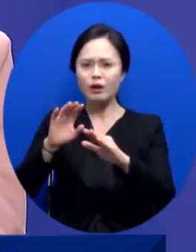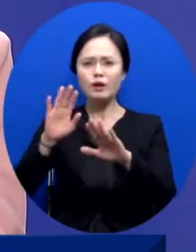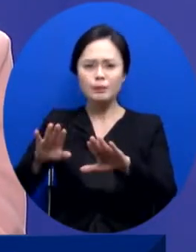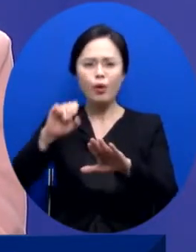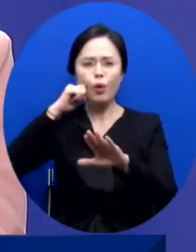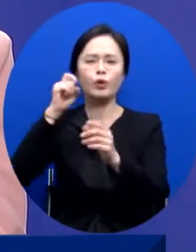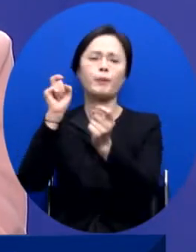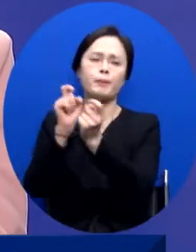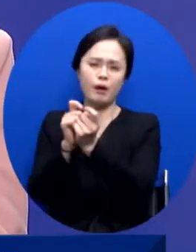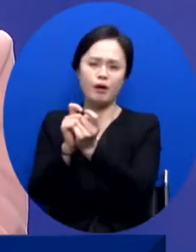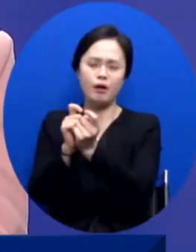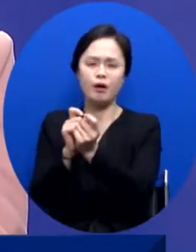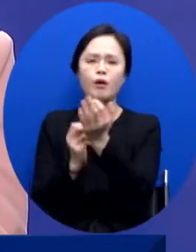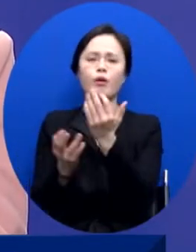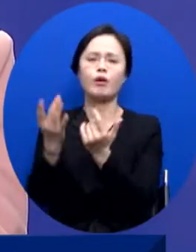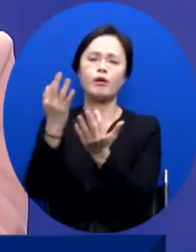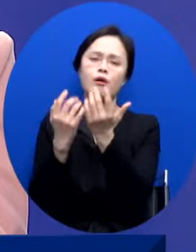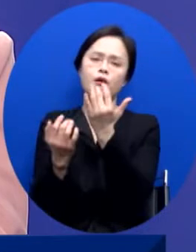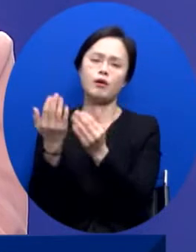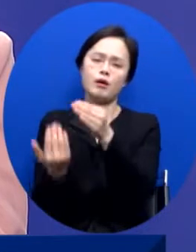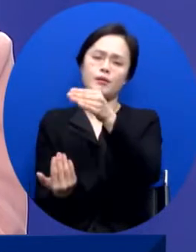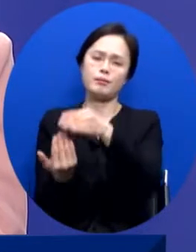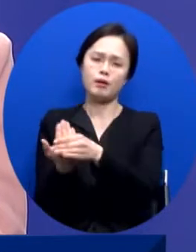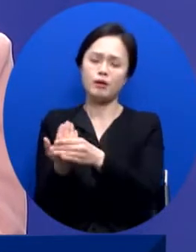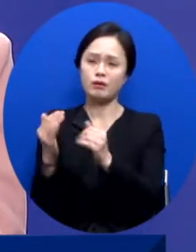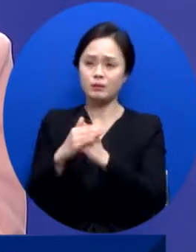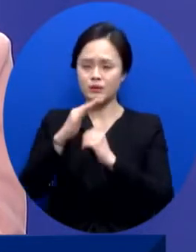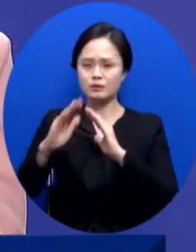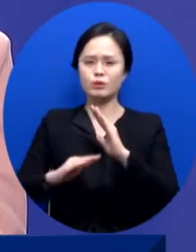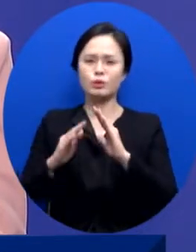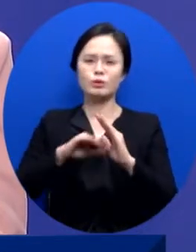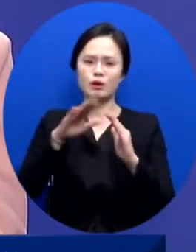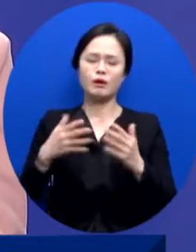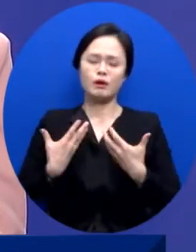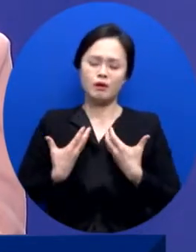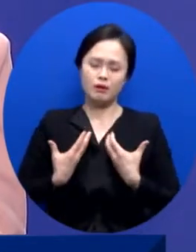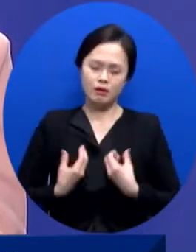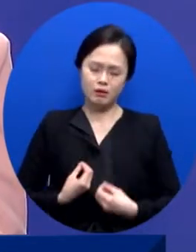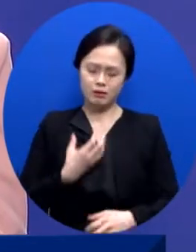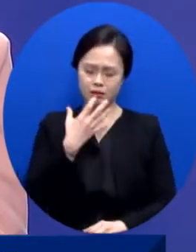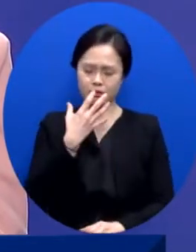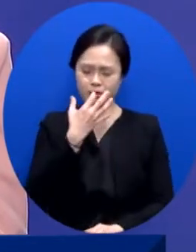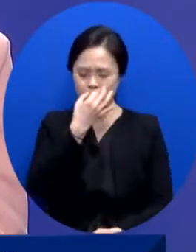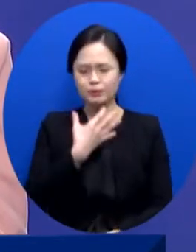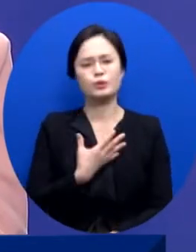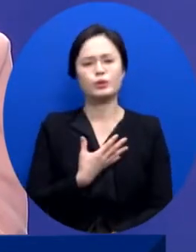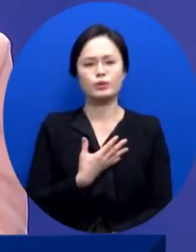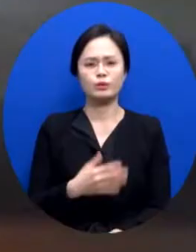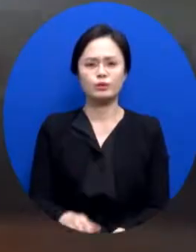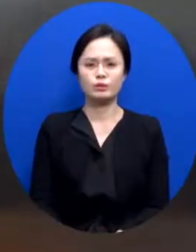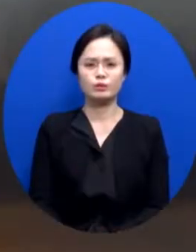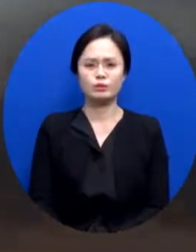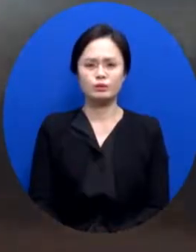완전히 전소 되고 성도들은 망연자실한 상황이라고 하는데요 윤 10 통신원이 취재했습니다